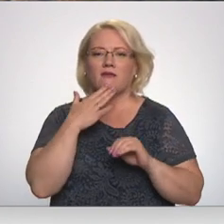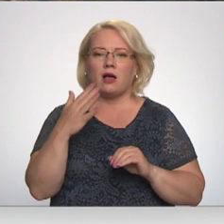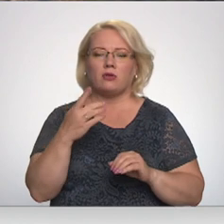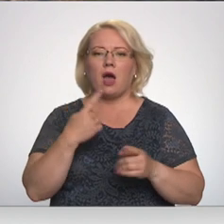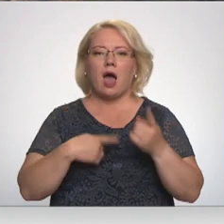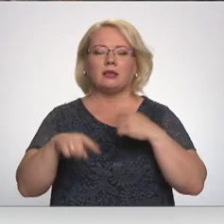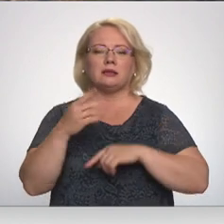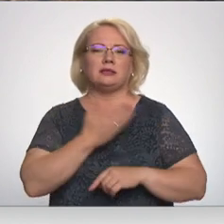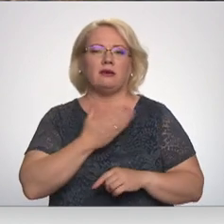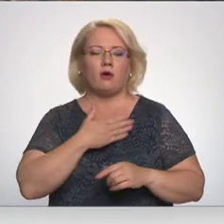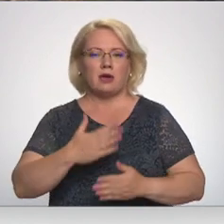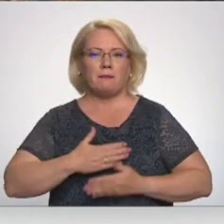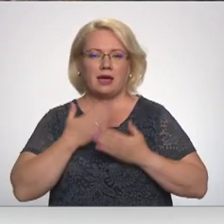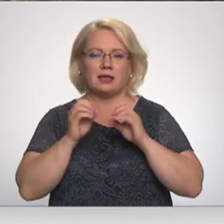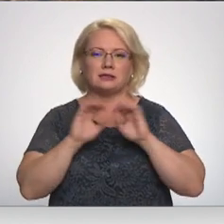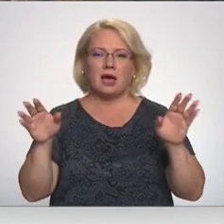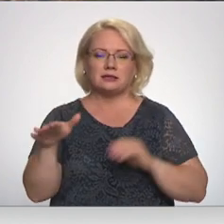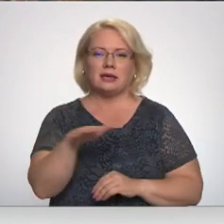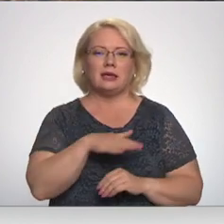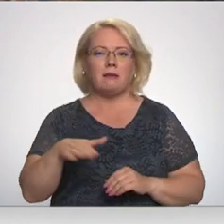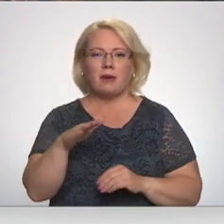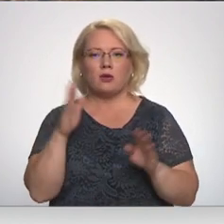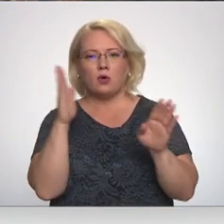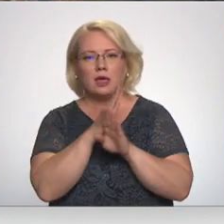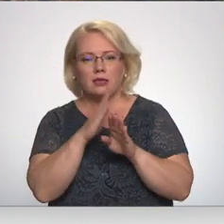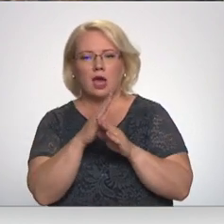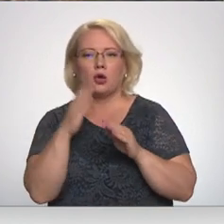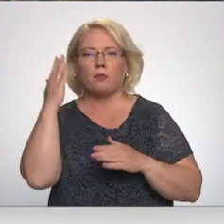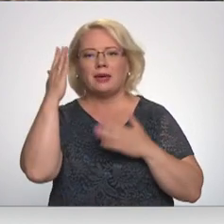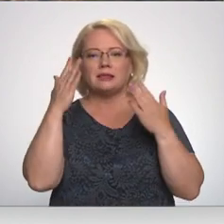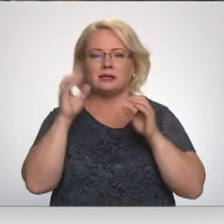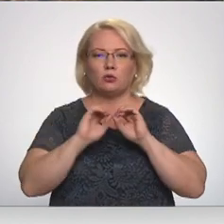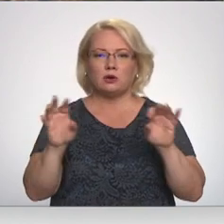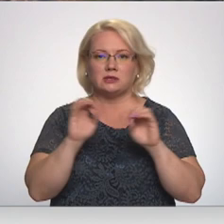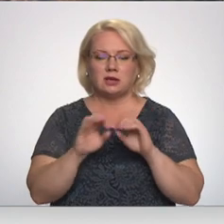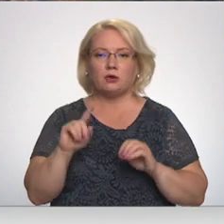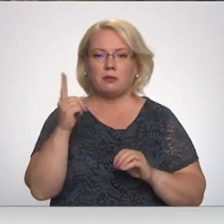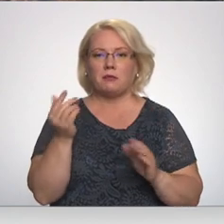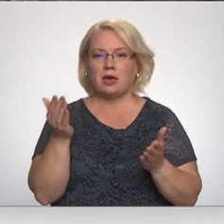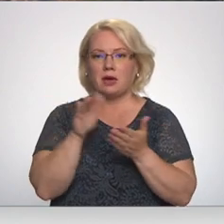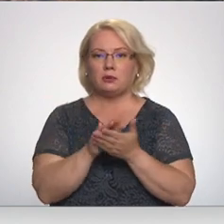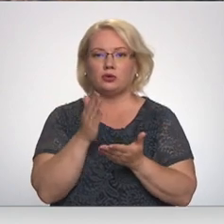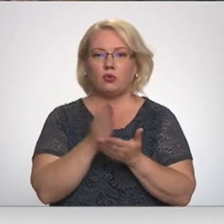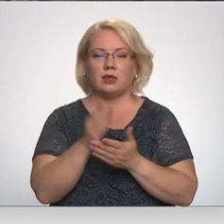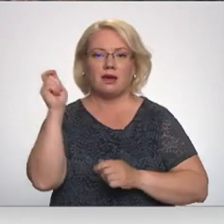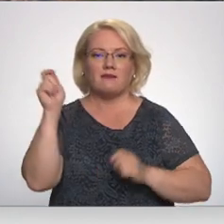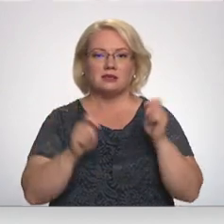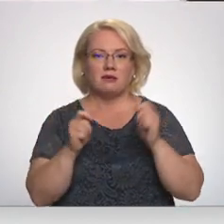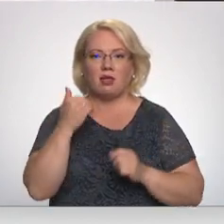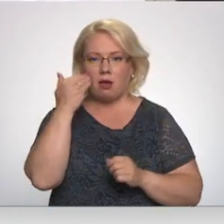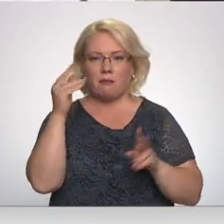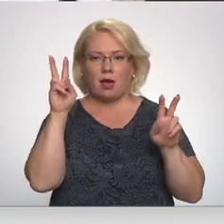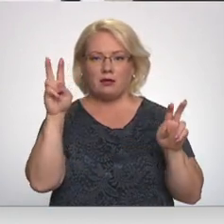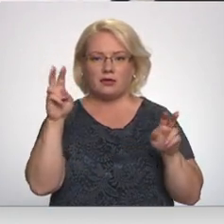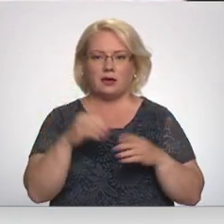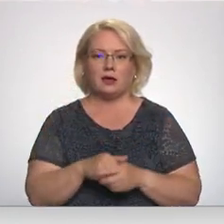mīlas stāsti, arī ģimeņu likteņu un mītiski nostāsti. Pirmā iepazīšanās ar to notika festivālā Baltika. Nu,